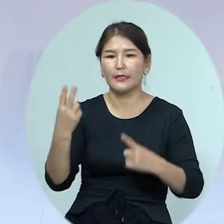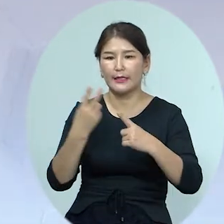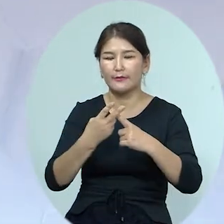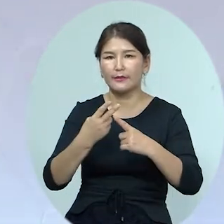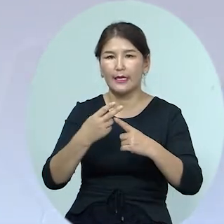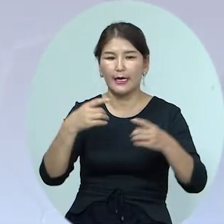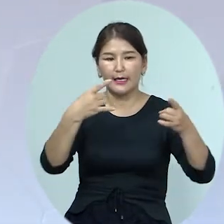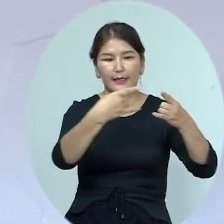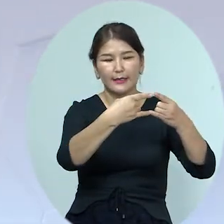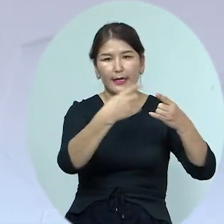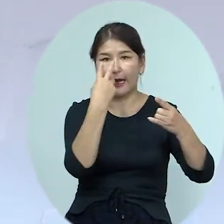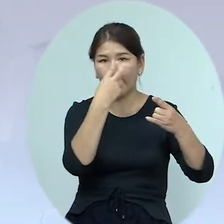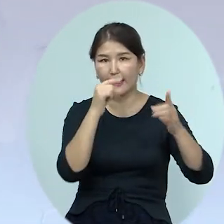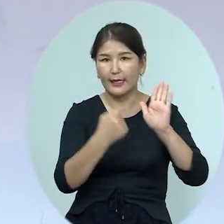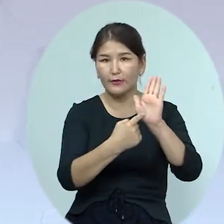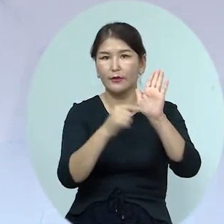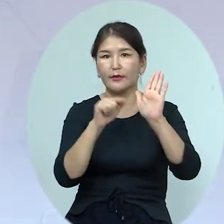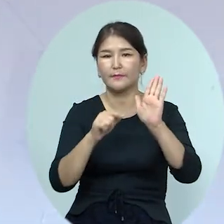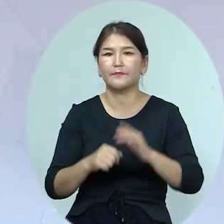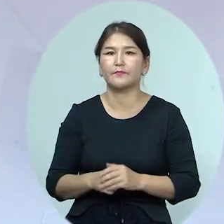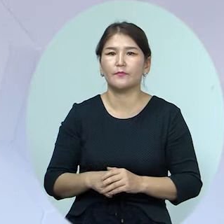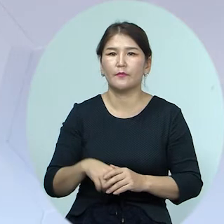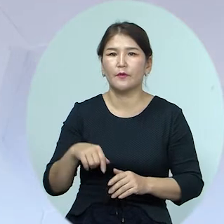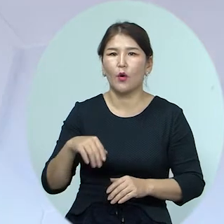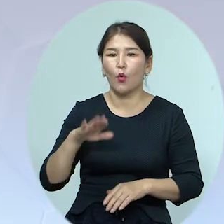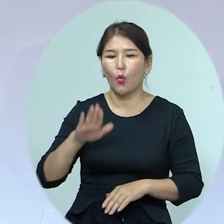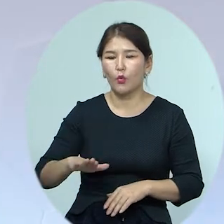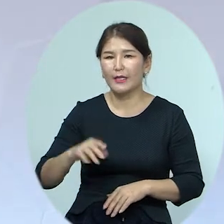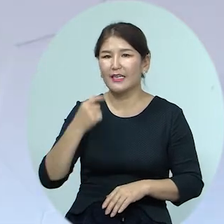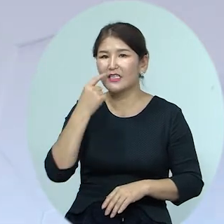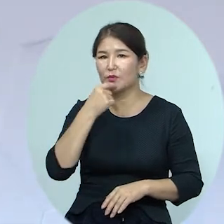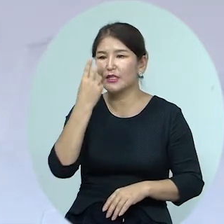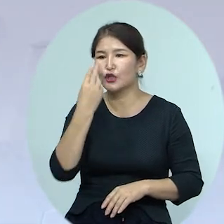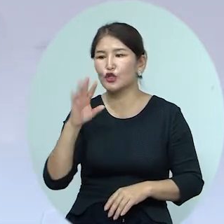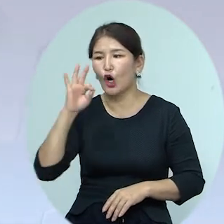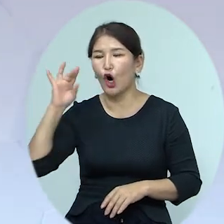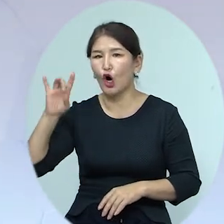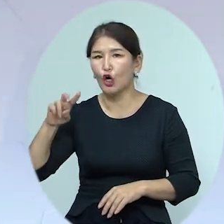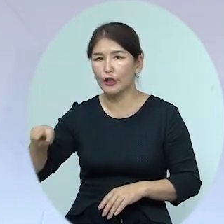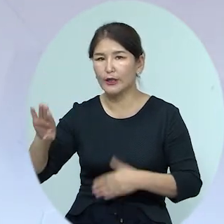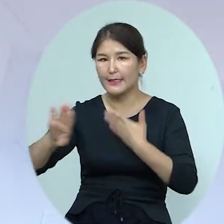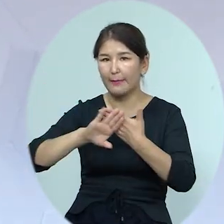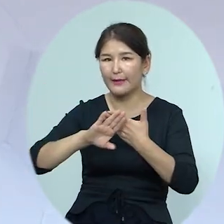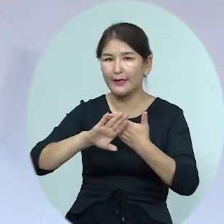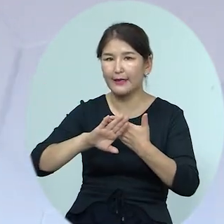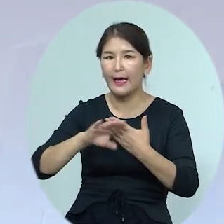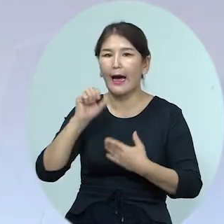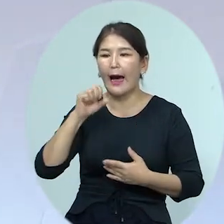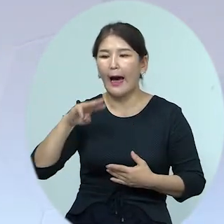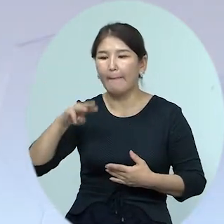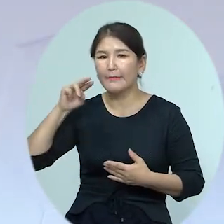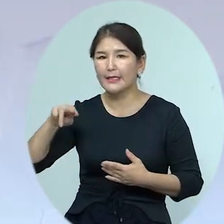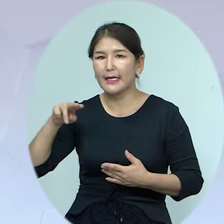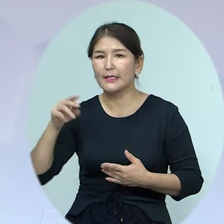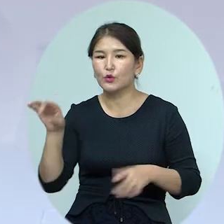дэлгэцэнд анхаарлаа хандуулахыг хүсэж байна. Одоо хүүхдийнхаа шүдийг цоорлоос сэргийлэхийн тулд амттай зүйлсийг хэрхэн